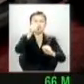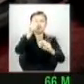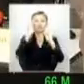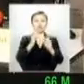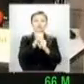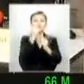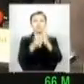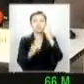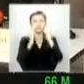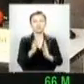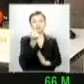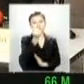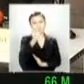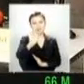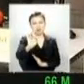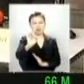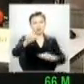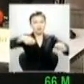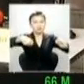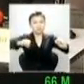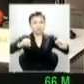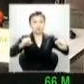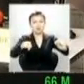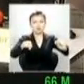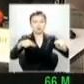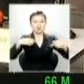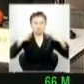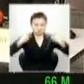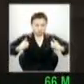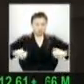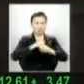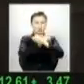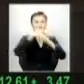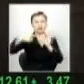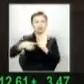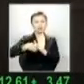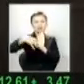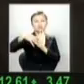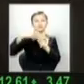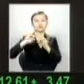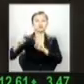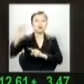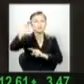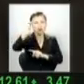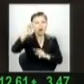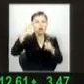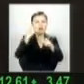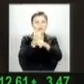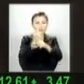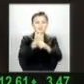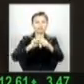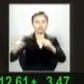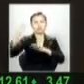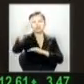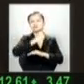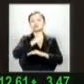ได้18คนพร้อมยึดรถจักรยานยนต์เสื้อเกราะหนังสติ๊กไม้และเหล็กที่คาดว่าจะใช้เป็นอาวุธด้านต